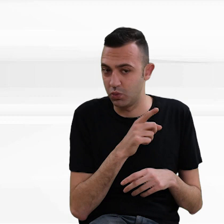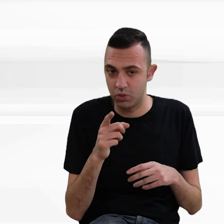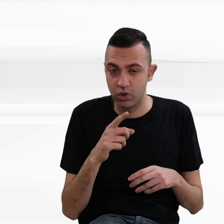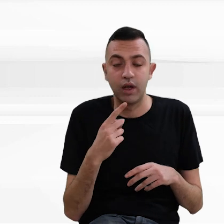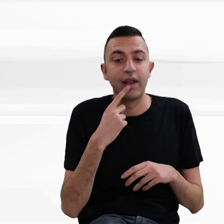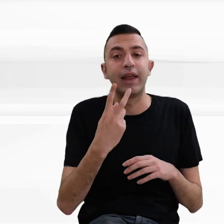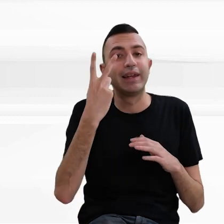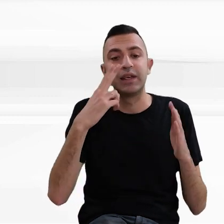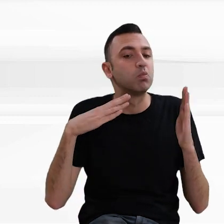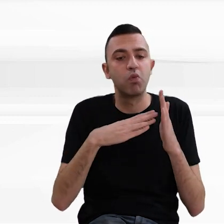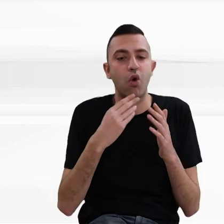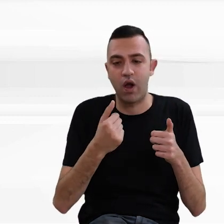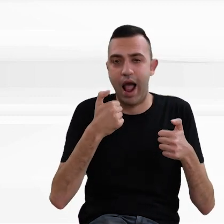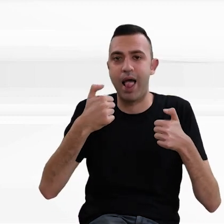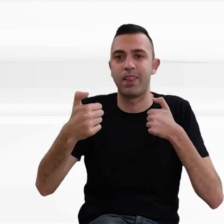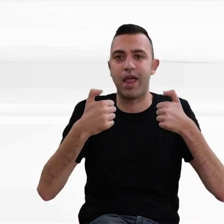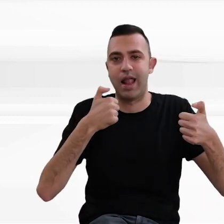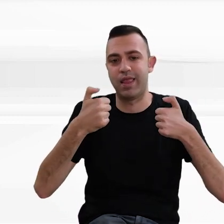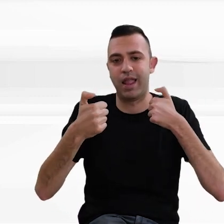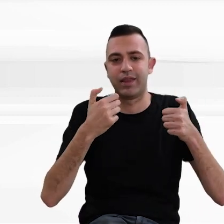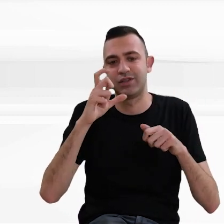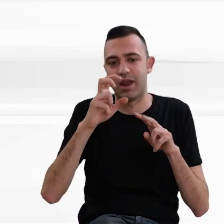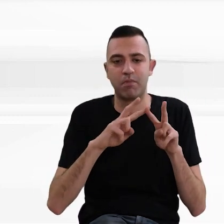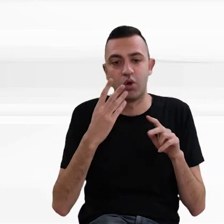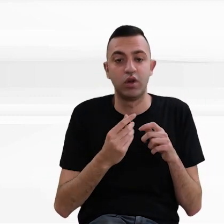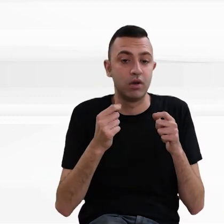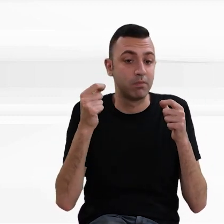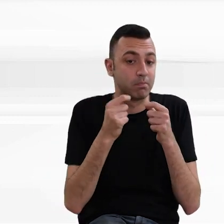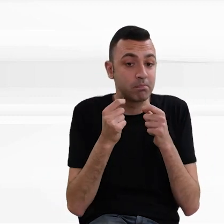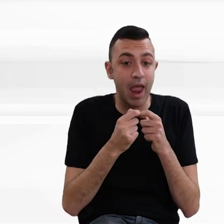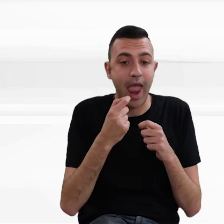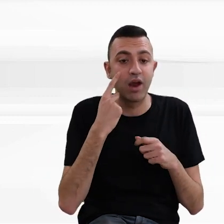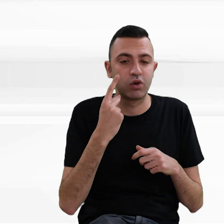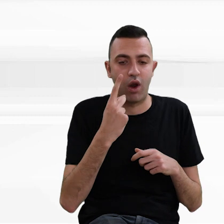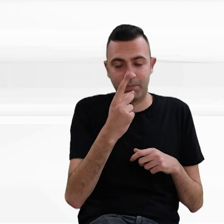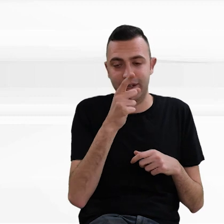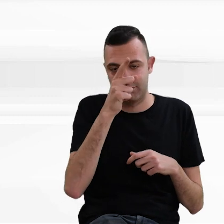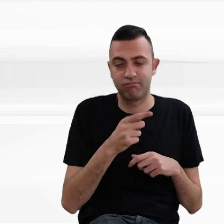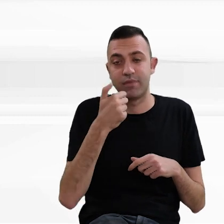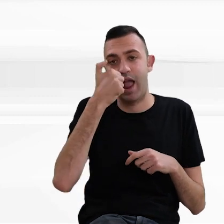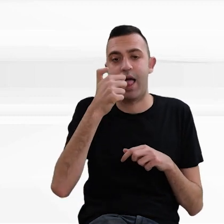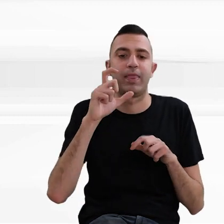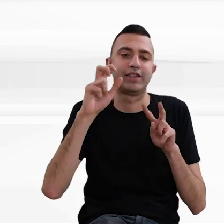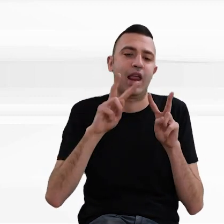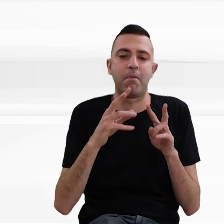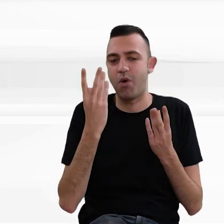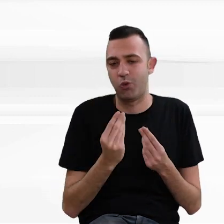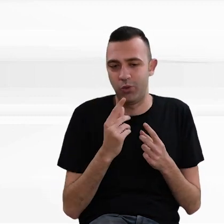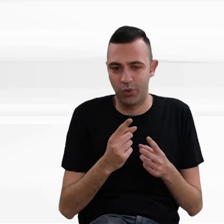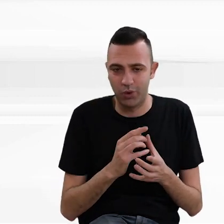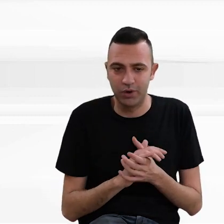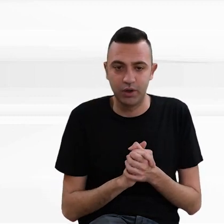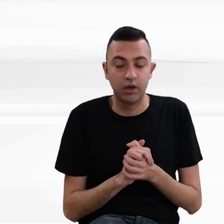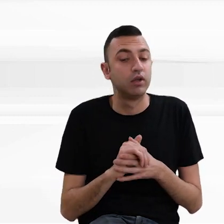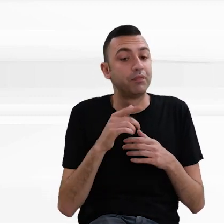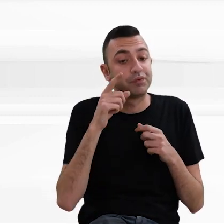santimetre de 2'ye bağırsak altı santimetre olur O halde bir karesinin bir kenar uzunluğu da altı santimetre imiş